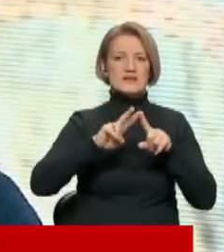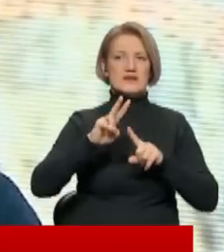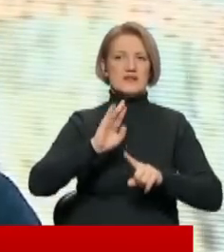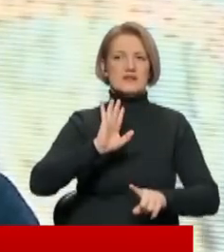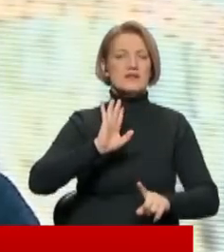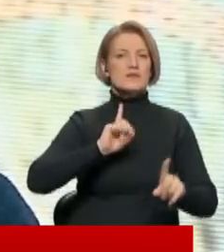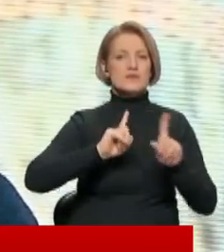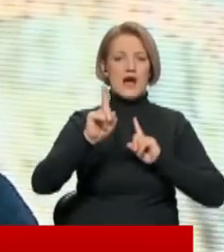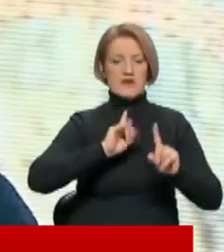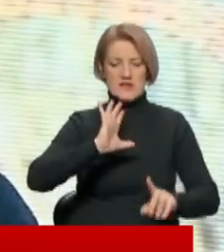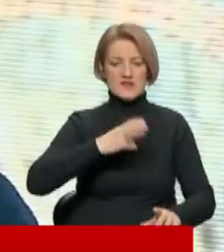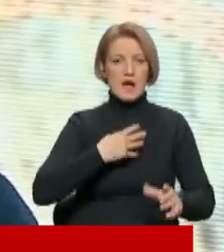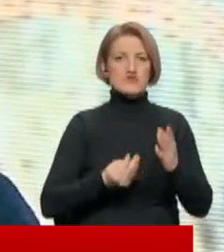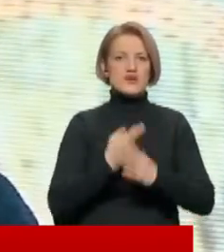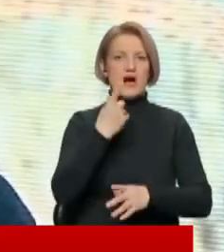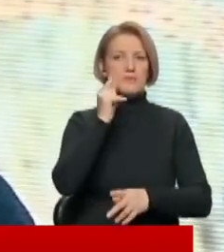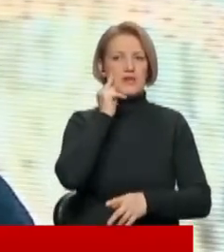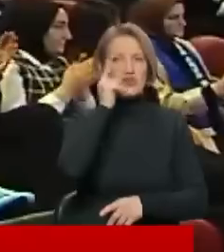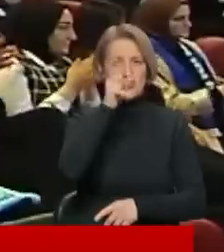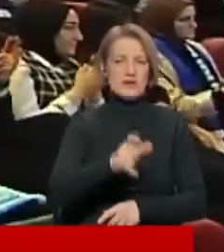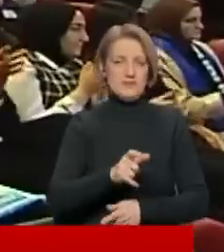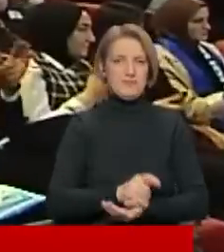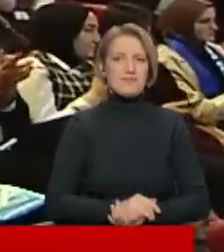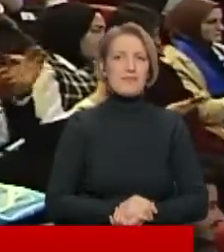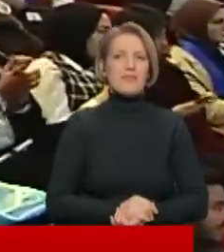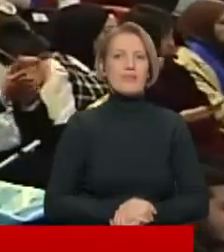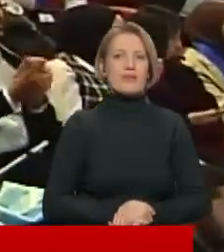çıkan birisidir Ronaldo bu şeyi iddian var